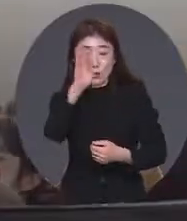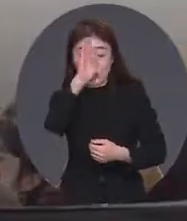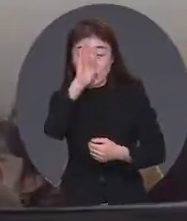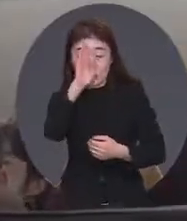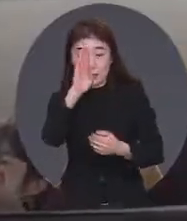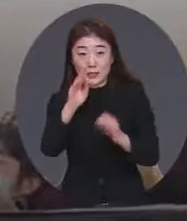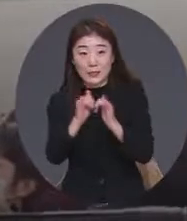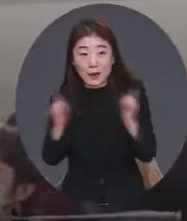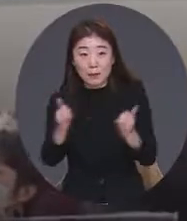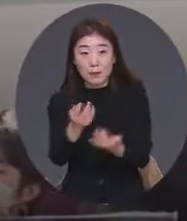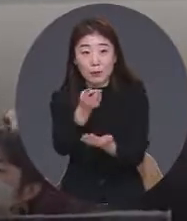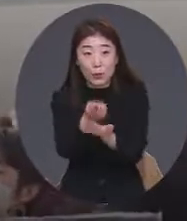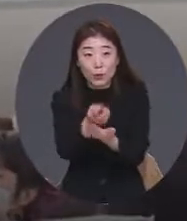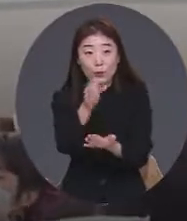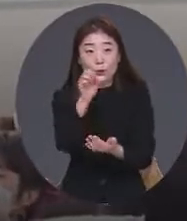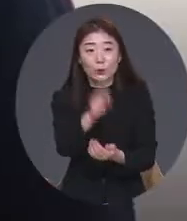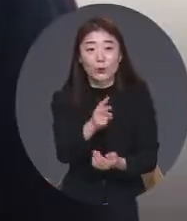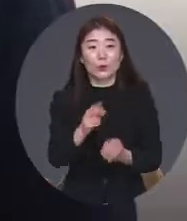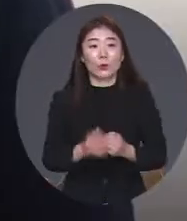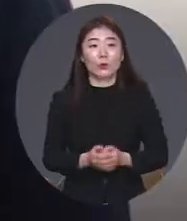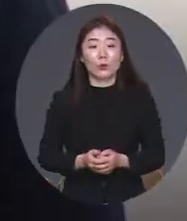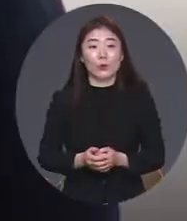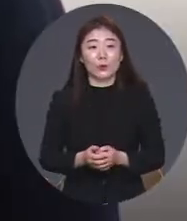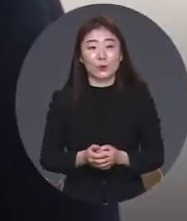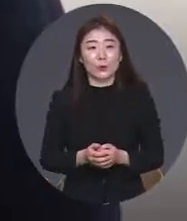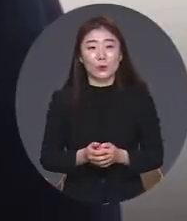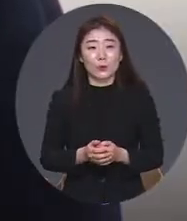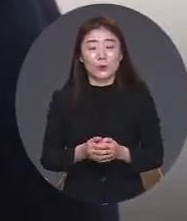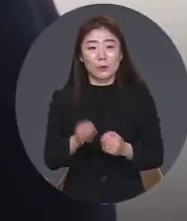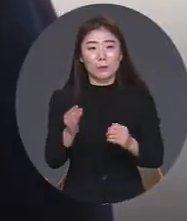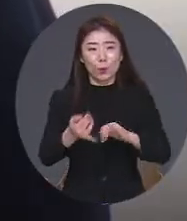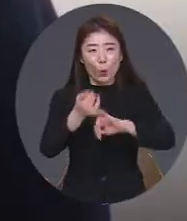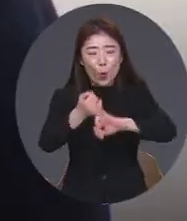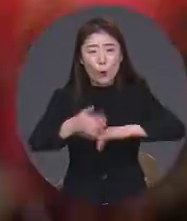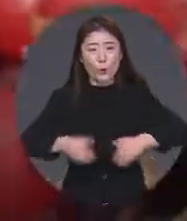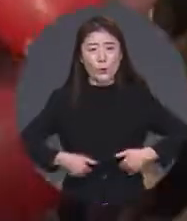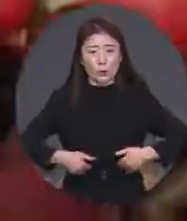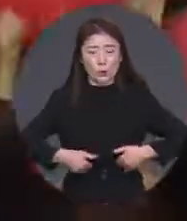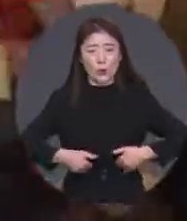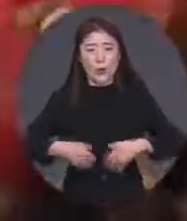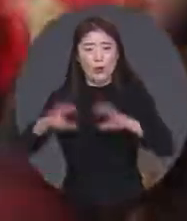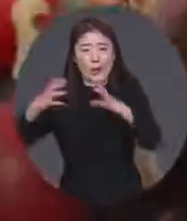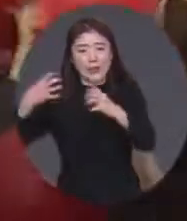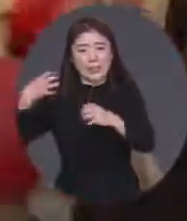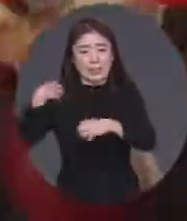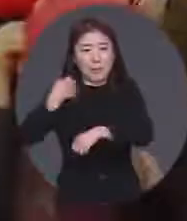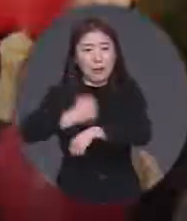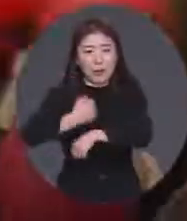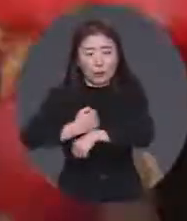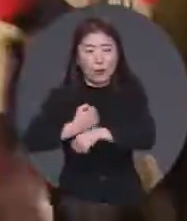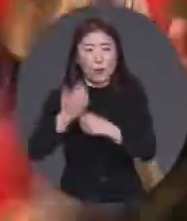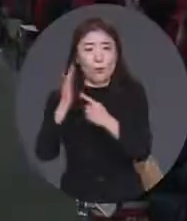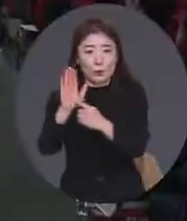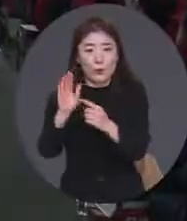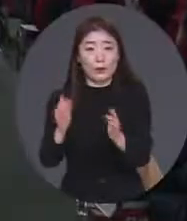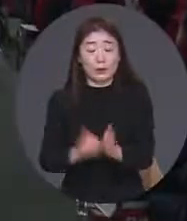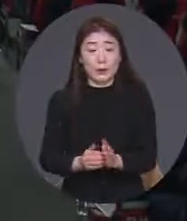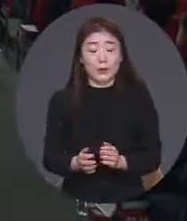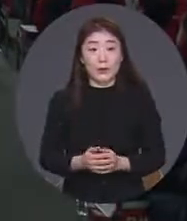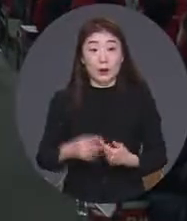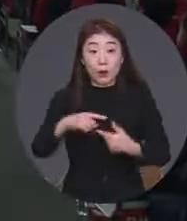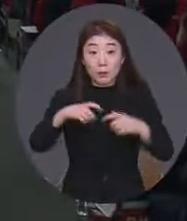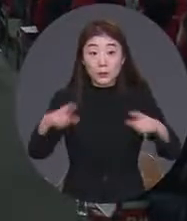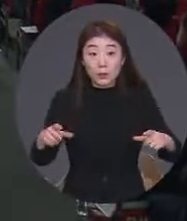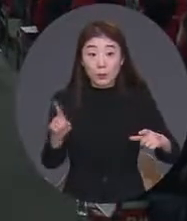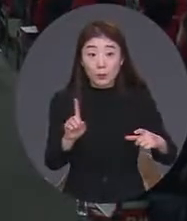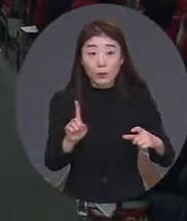비용을 공공정책 수가를 신설해 지원하는 필수의료 국가책임제를 도입하겠다고 공약했습니다. 경남